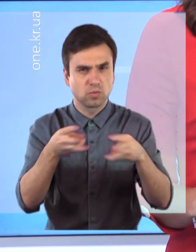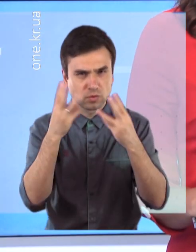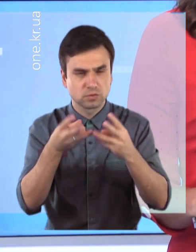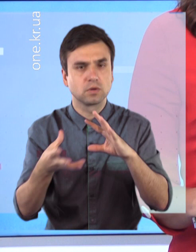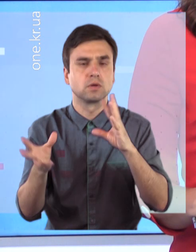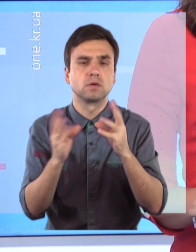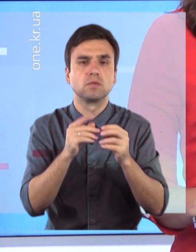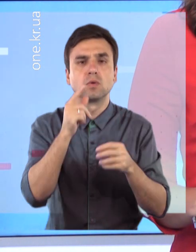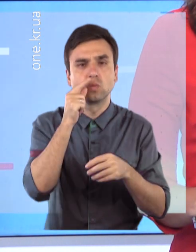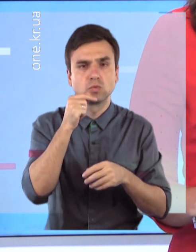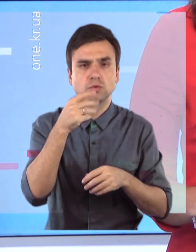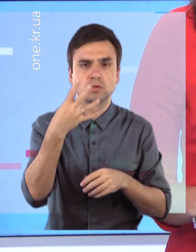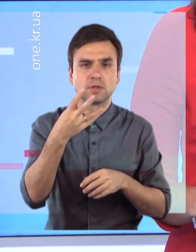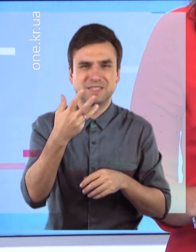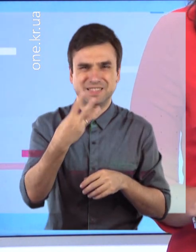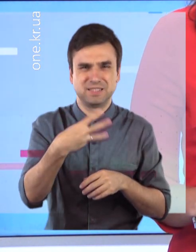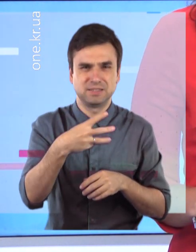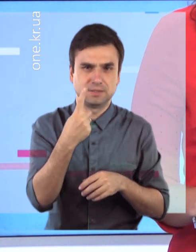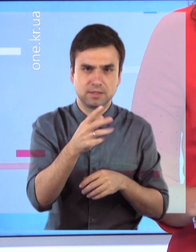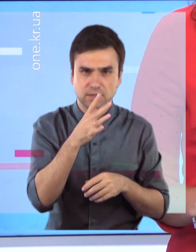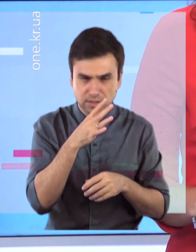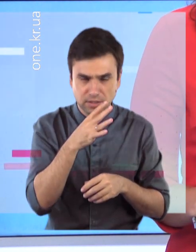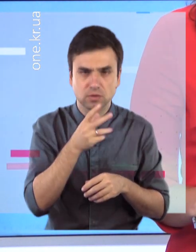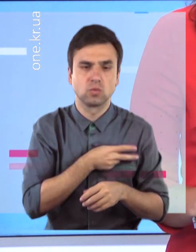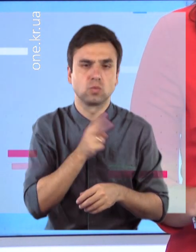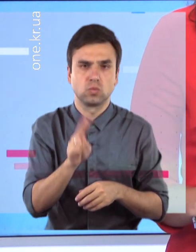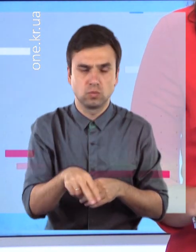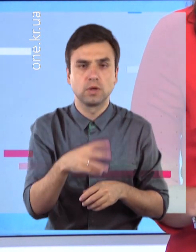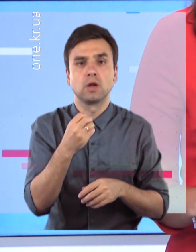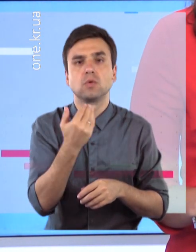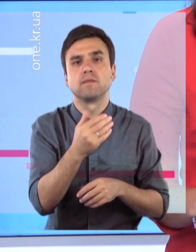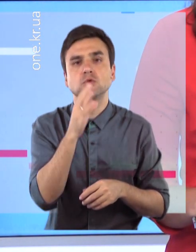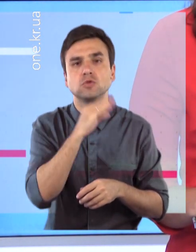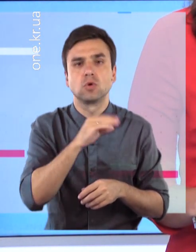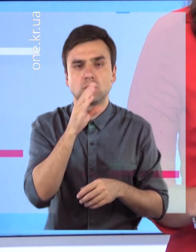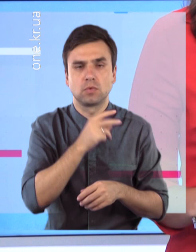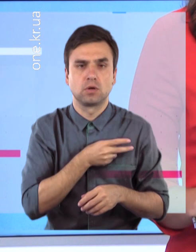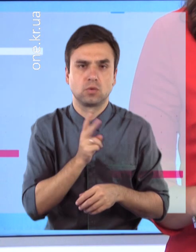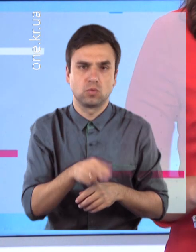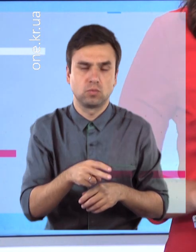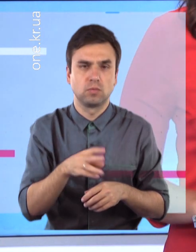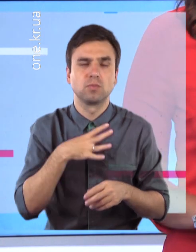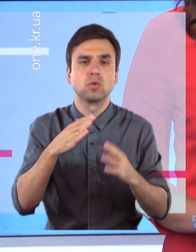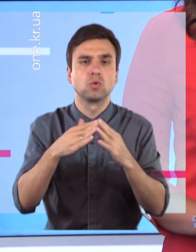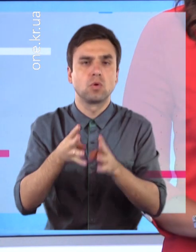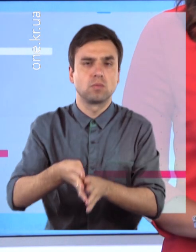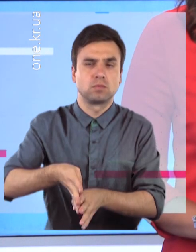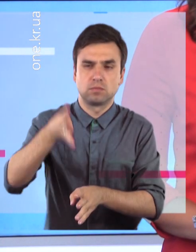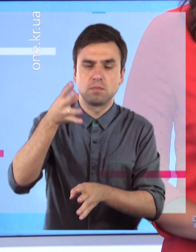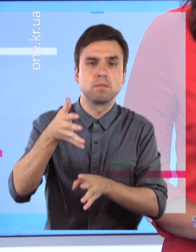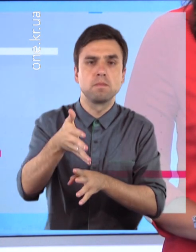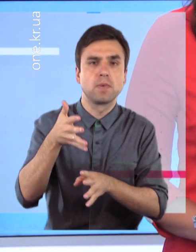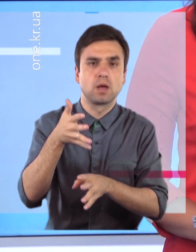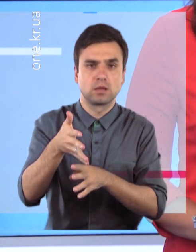У Кривому Розі пожежа забрала життя 31-річного чоловіка та його пухнастого друга. Загоряння відбулося у квартирі